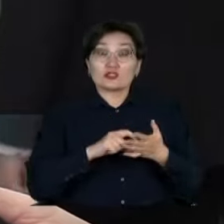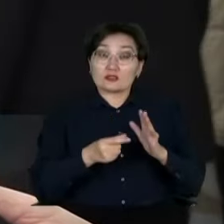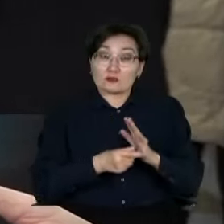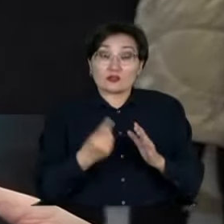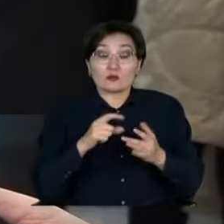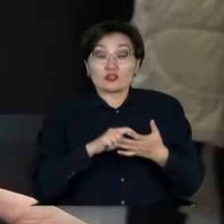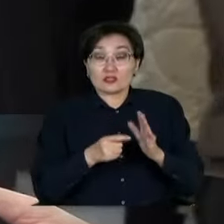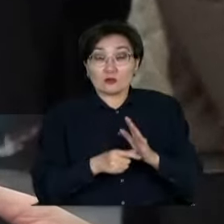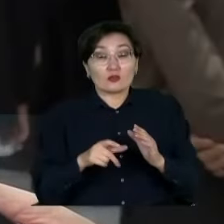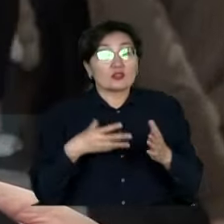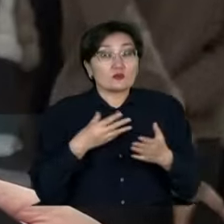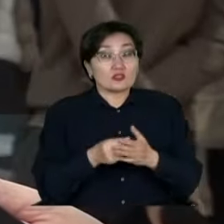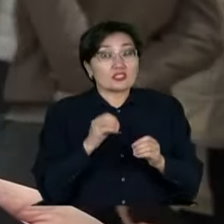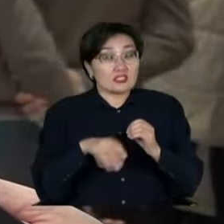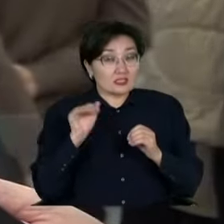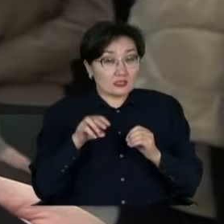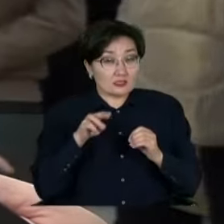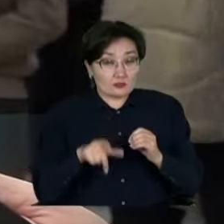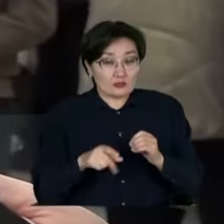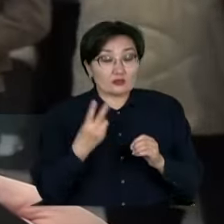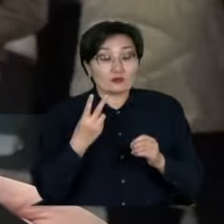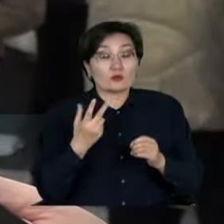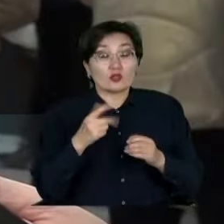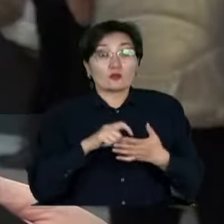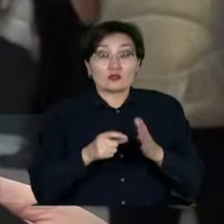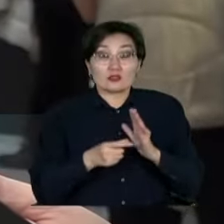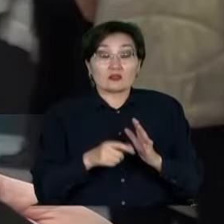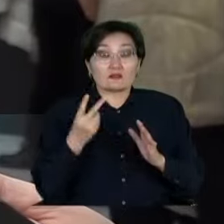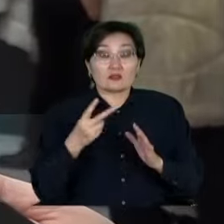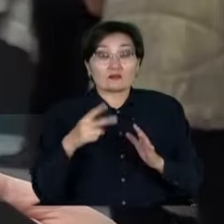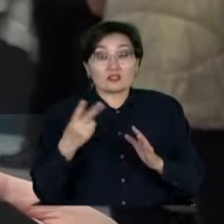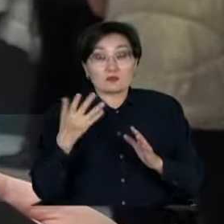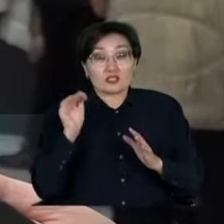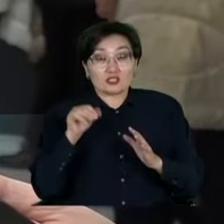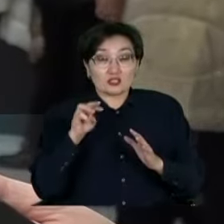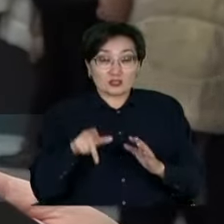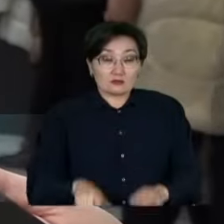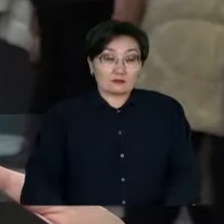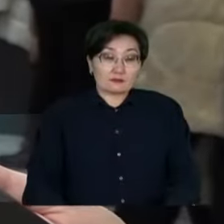однокомнатную аренда около 10 тысяч тенге, а за трехкомнатные – 20-25 тысяч.